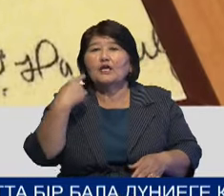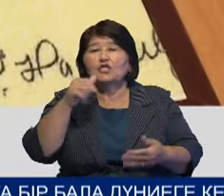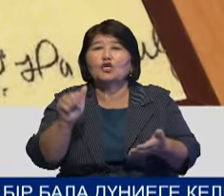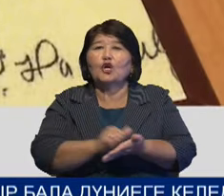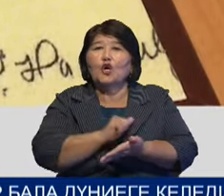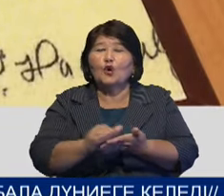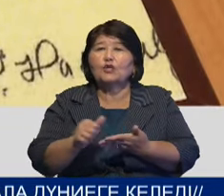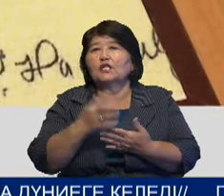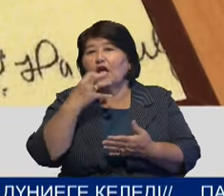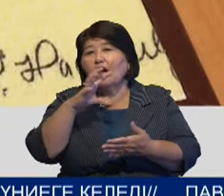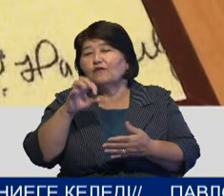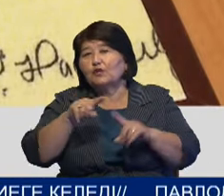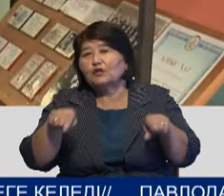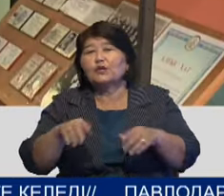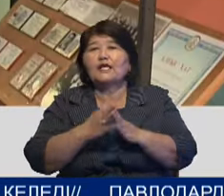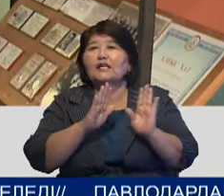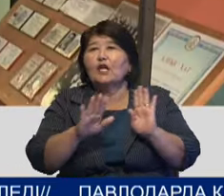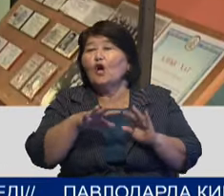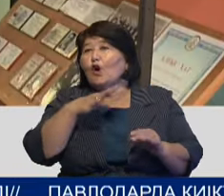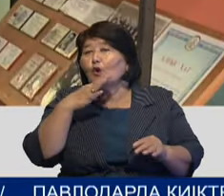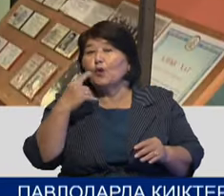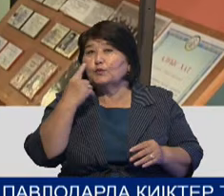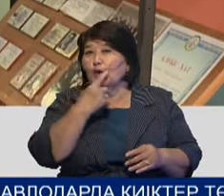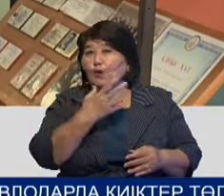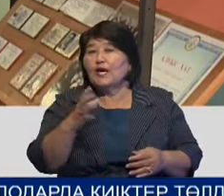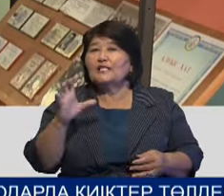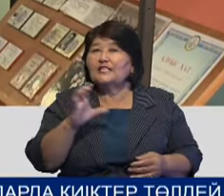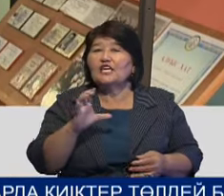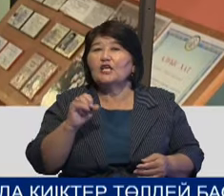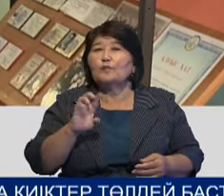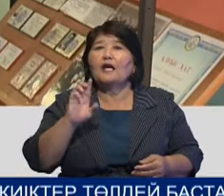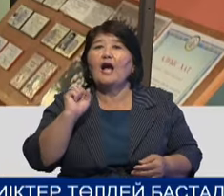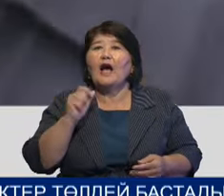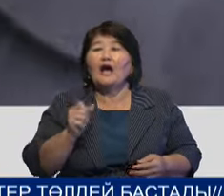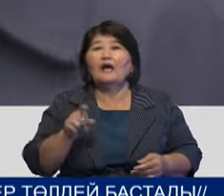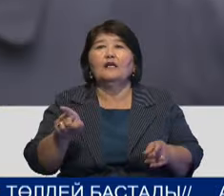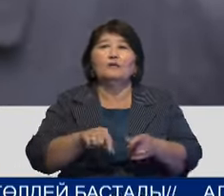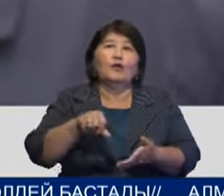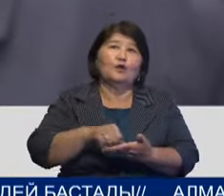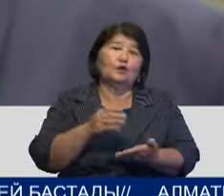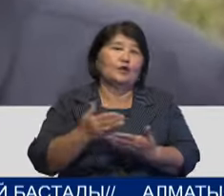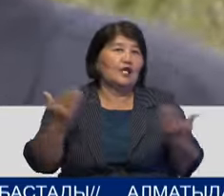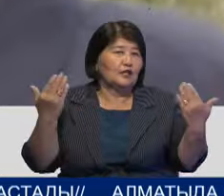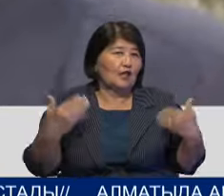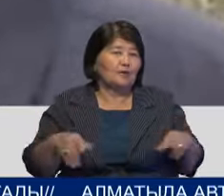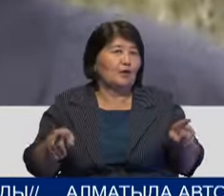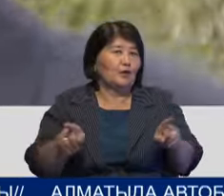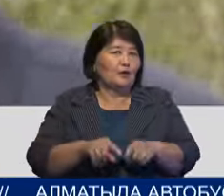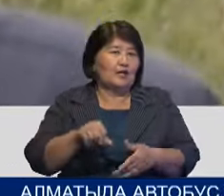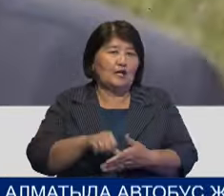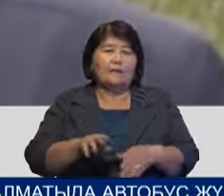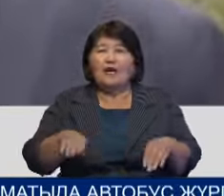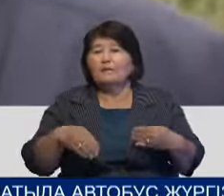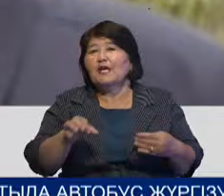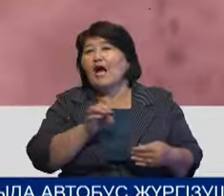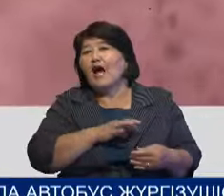құжаттары, фотосуреттері, кітаптары қойылды. Көпшіліктің көз алдында Сейілбек аға Шаухаманов төрде отырған болмысымен, үлкен үстің басында беретін